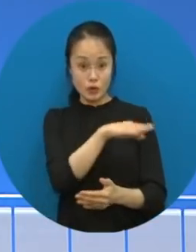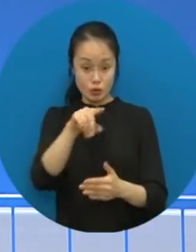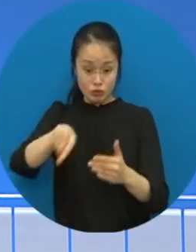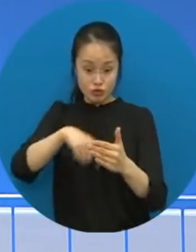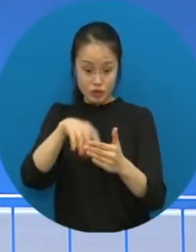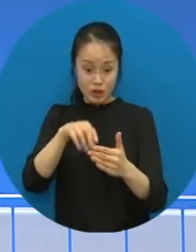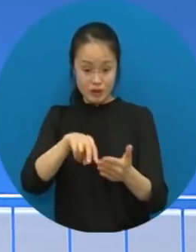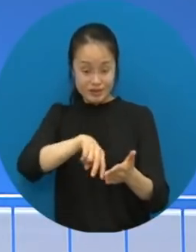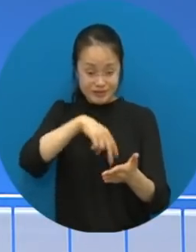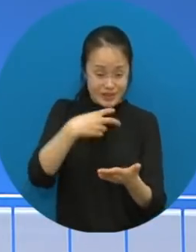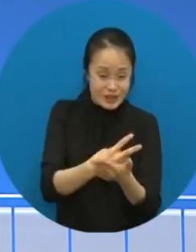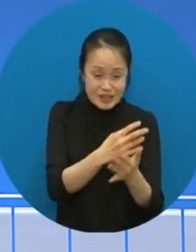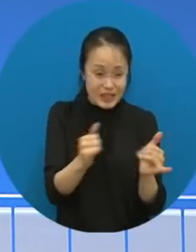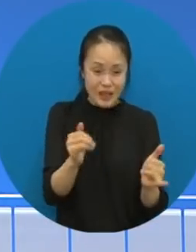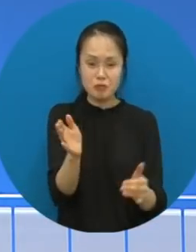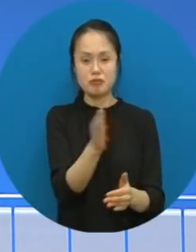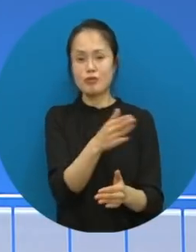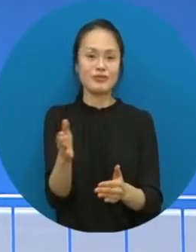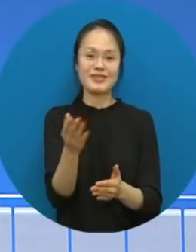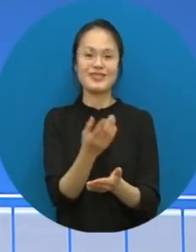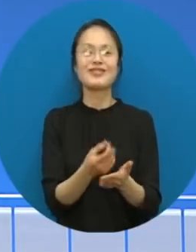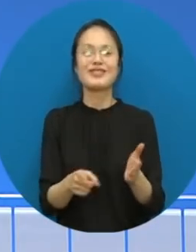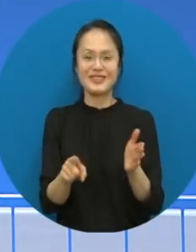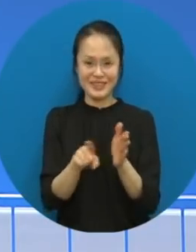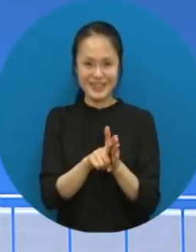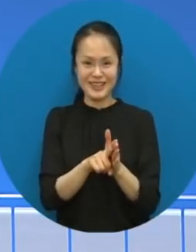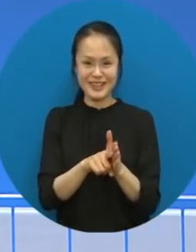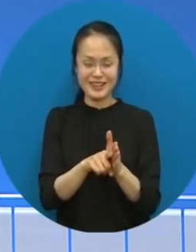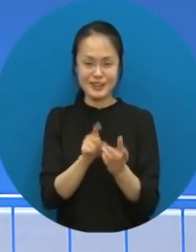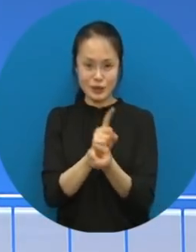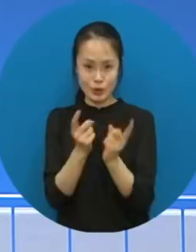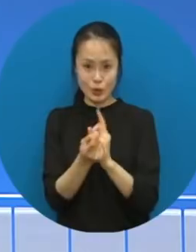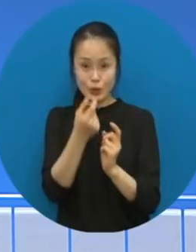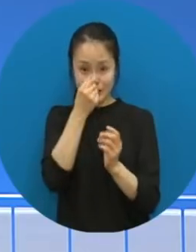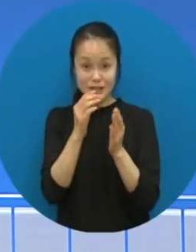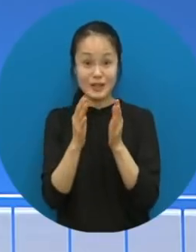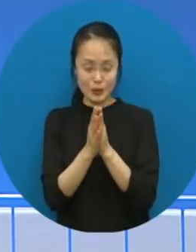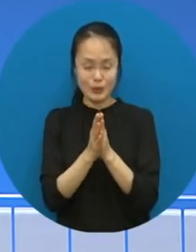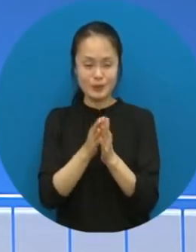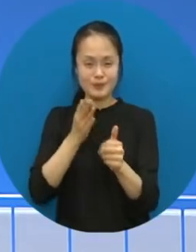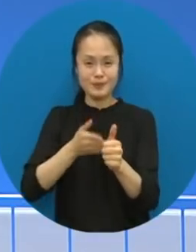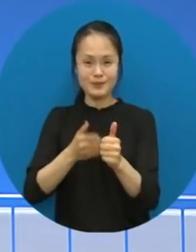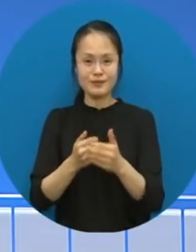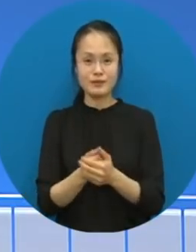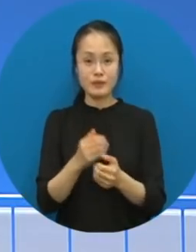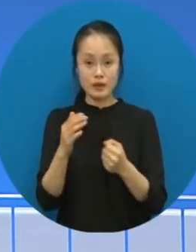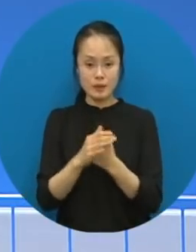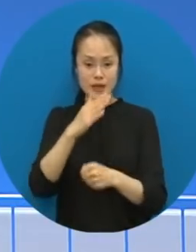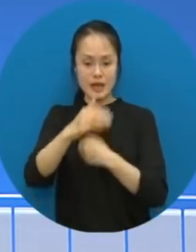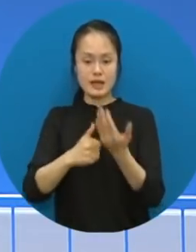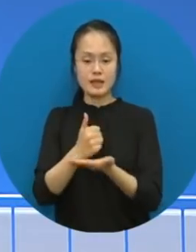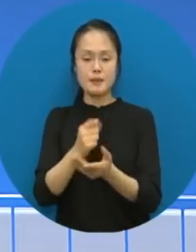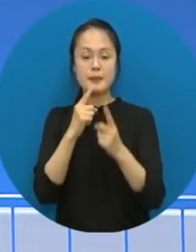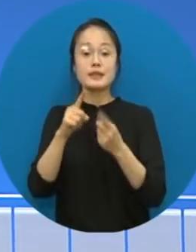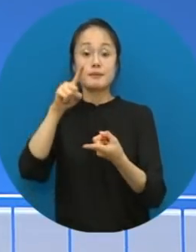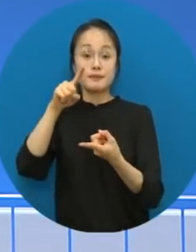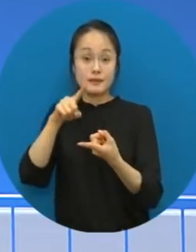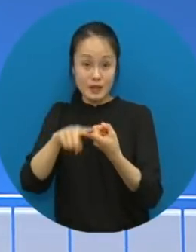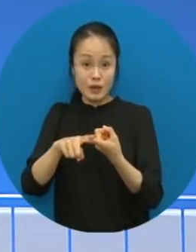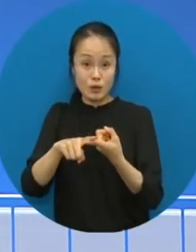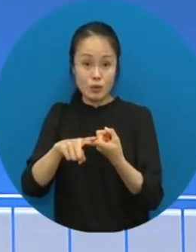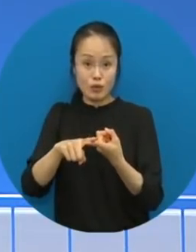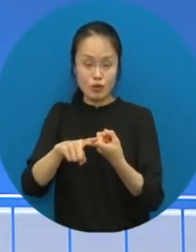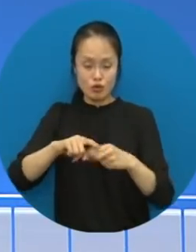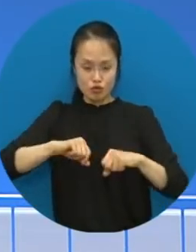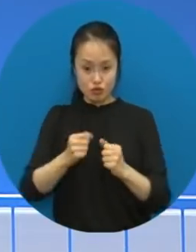이름으로 축복하며 기도합니다. 그러니 하나님의 말씀대로만 해야만 합니다. 말씀해 보니 하나님의